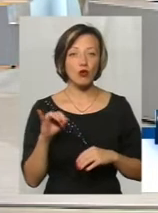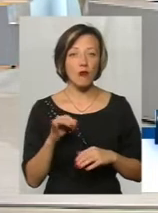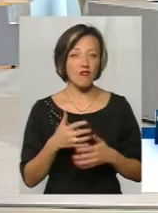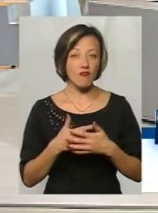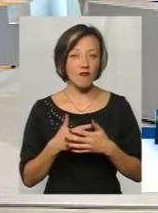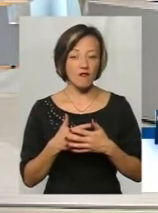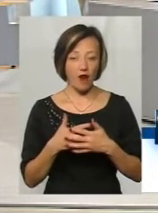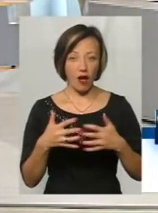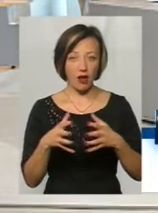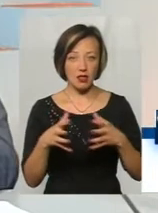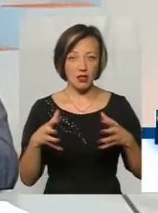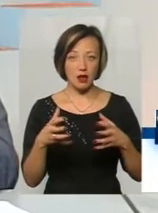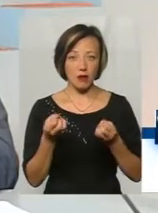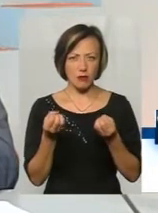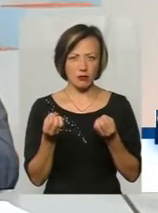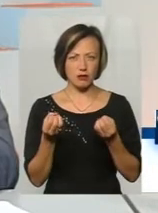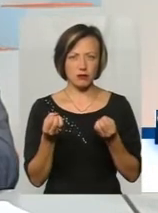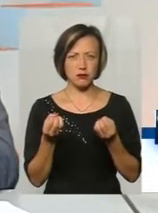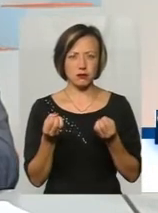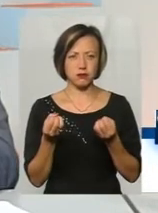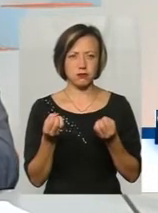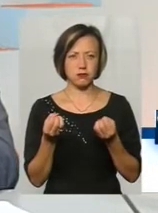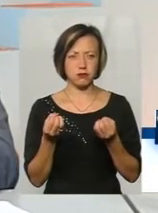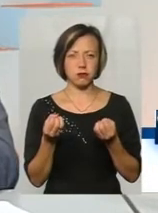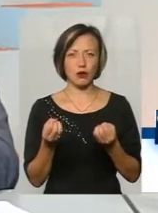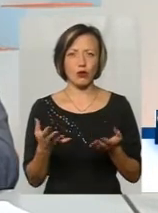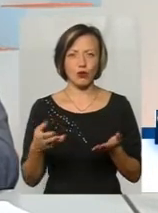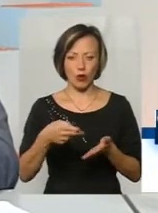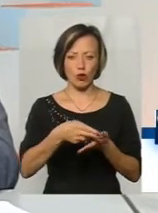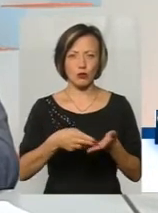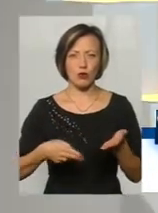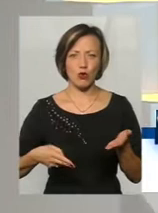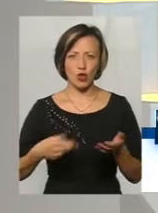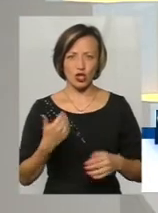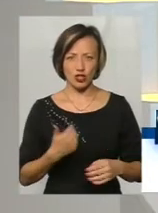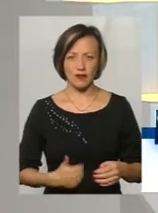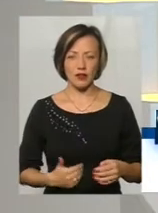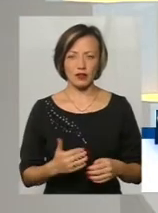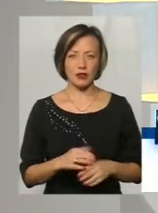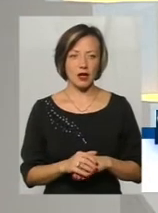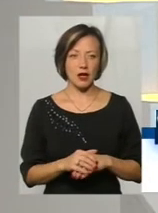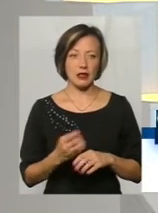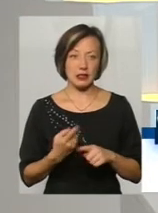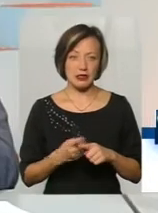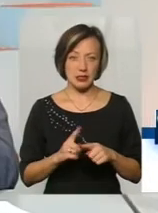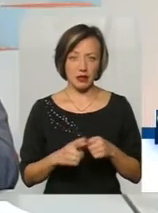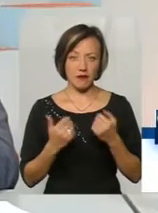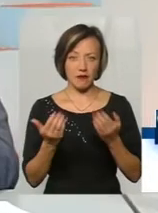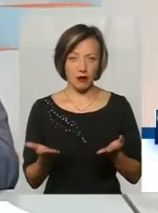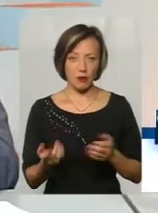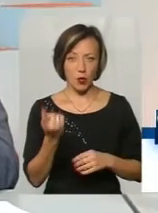вагітна кицька, які просто розпороли живіт якимось колючим, ріжучим предметом. Це вам один